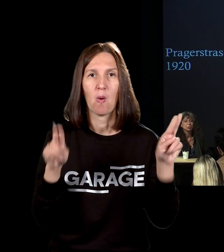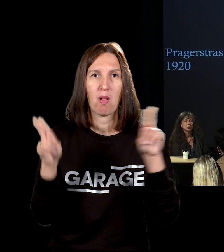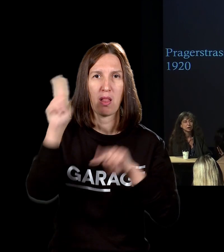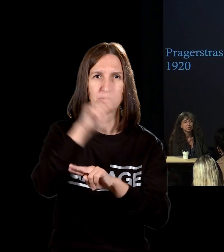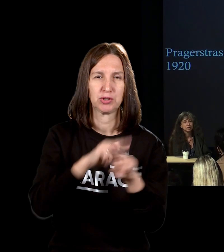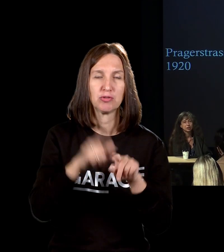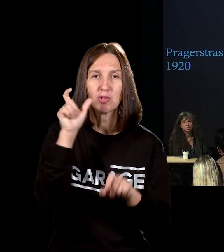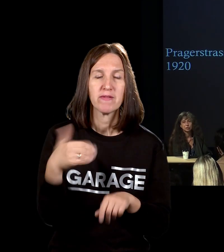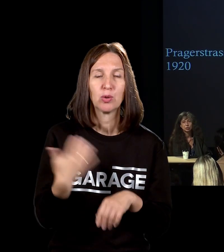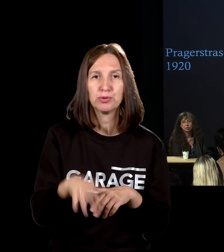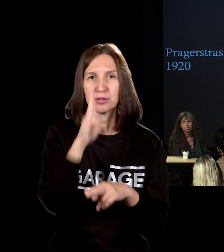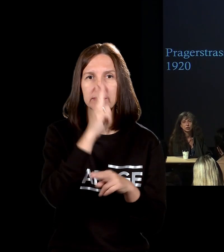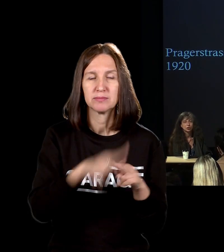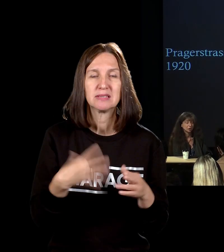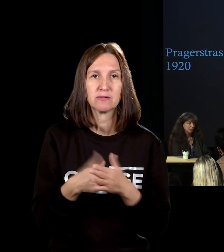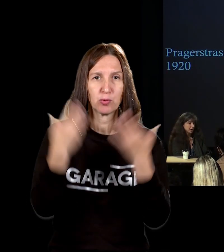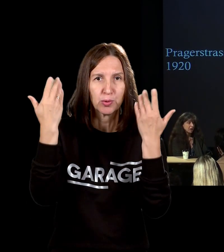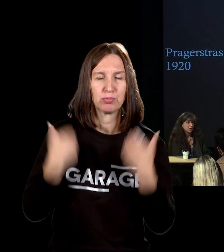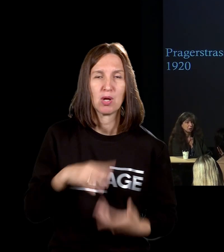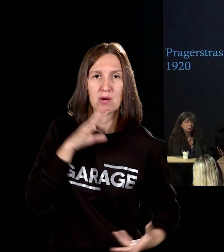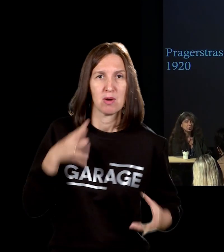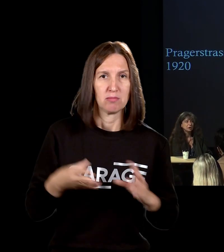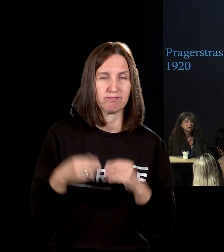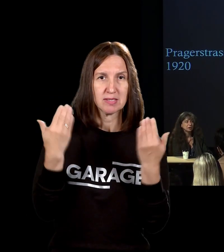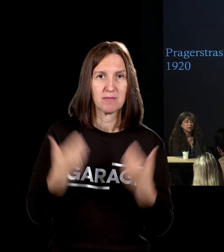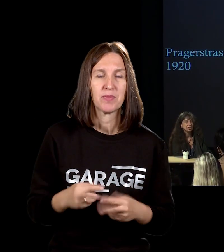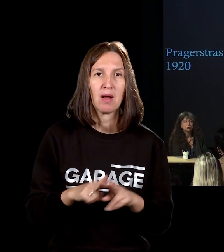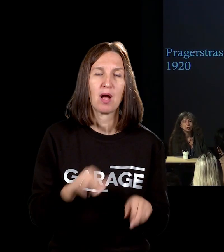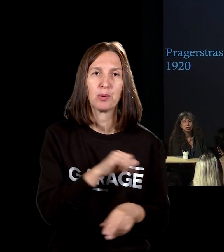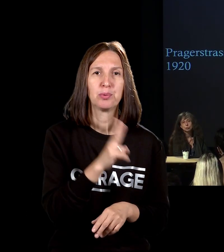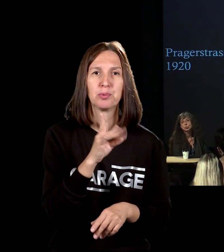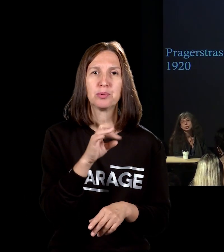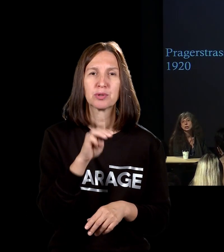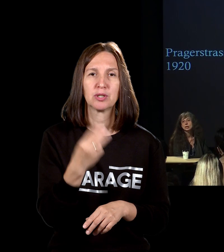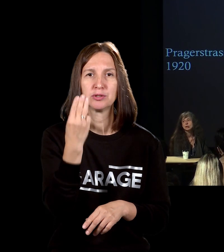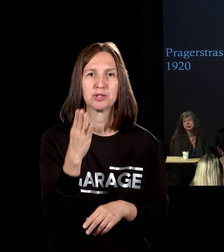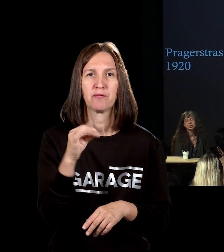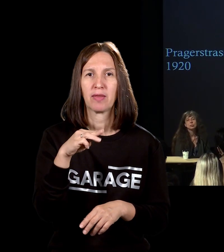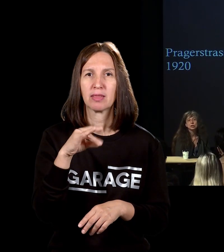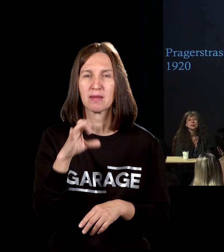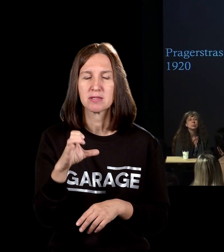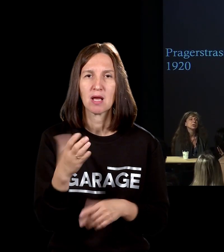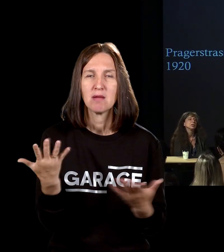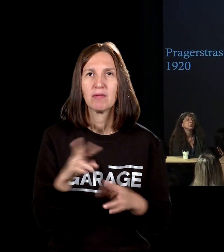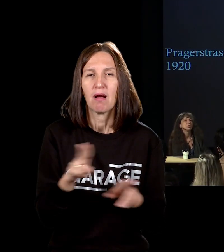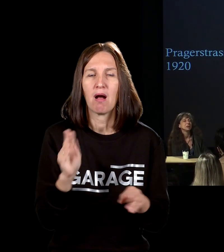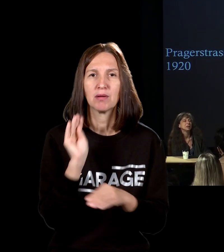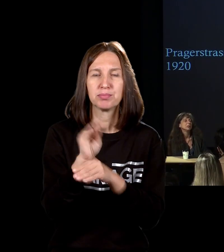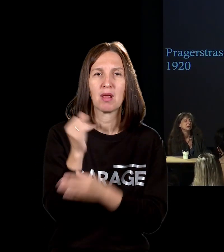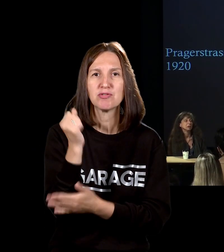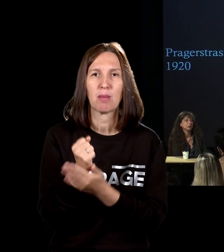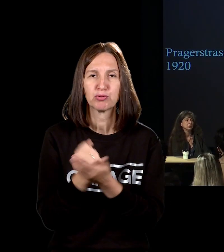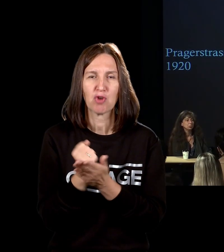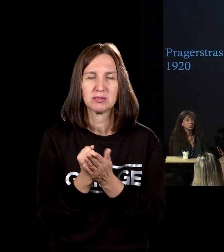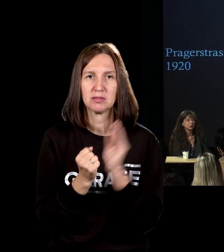который абсолютно утратил целостность, который как коллажи Курта Швиттерса состоит уже даже не просто из каких-то запчастей и протезов, а